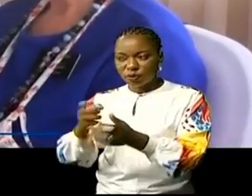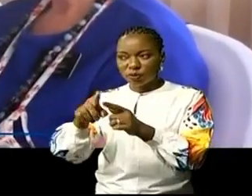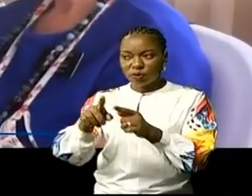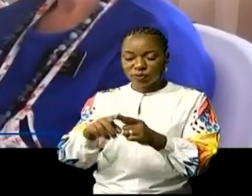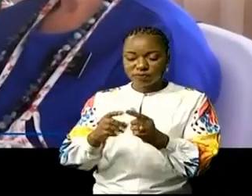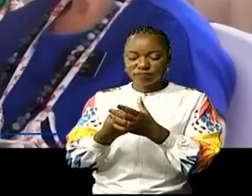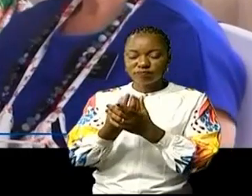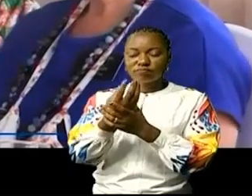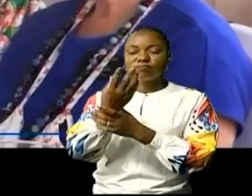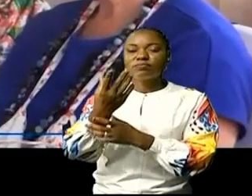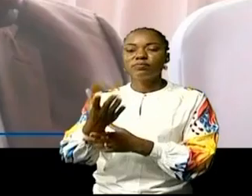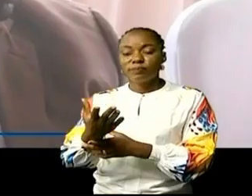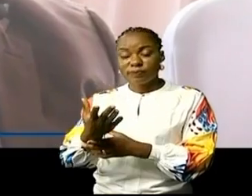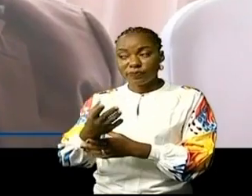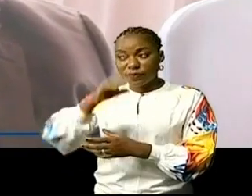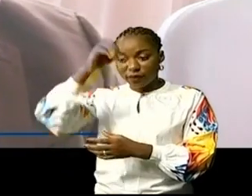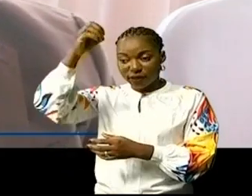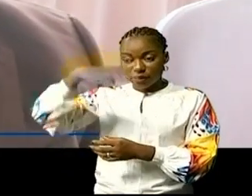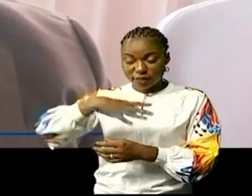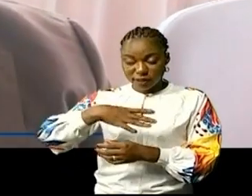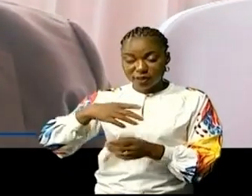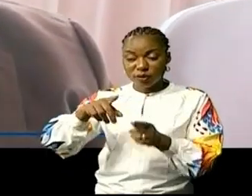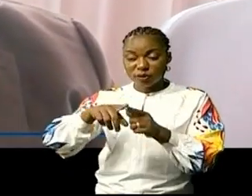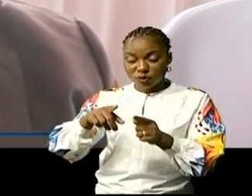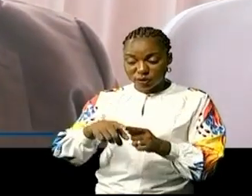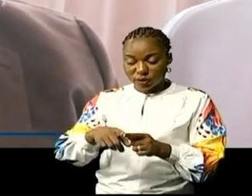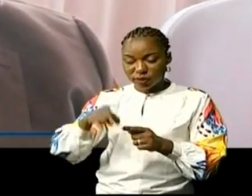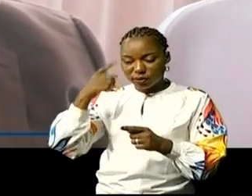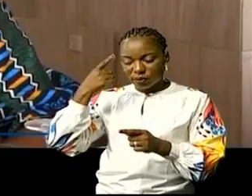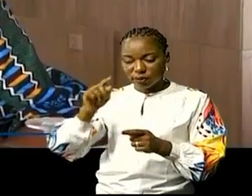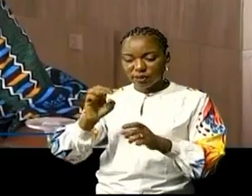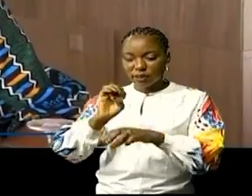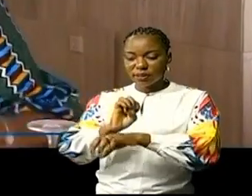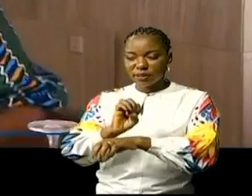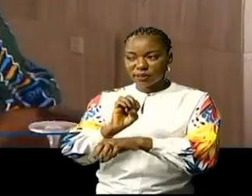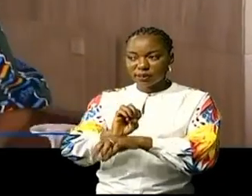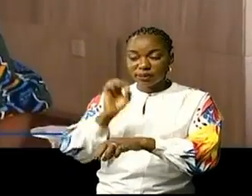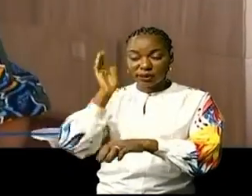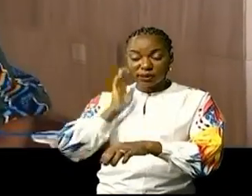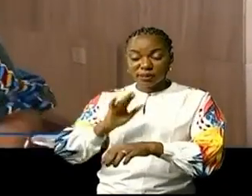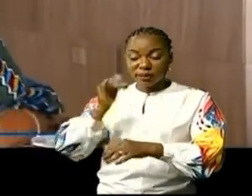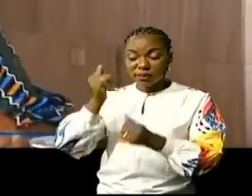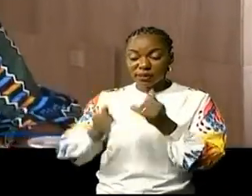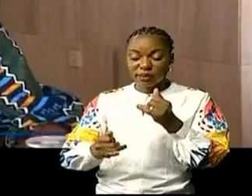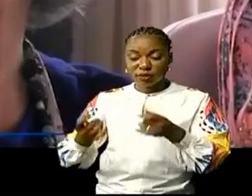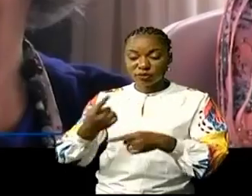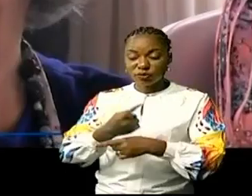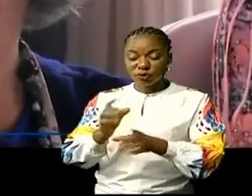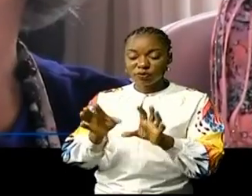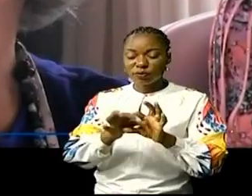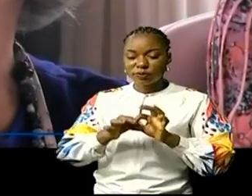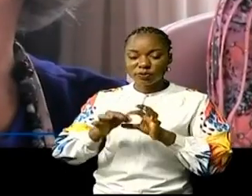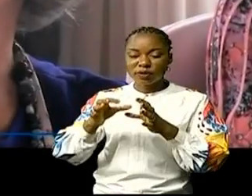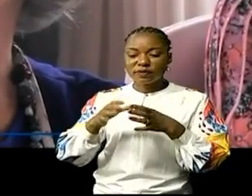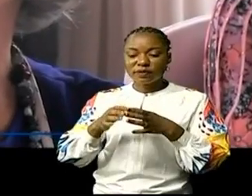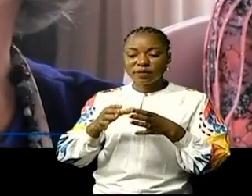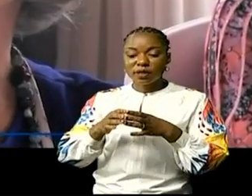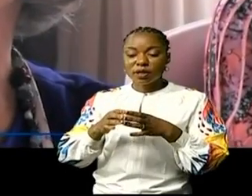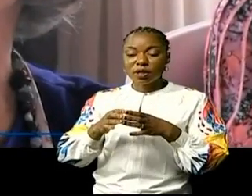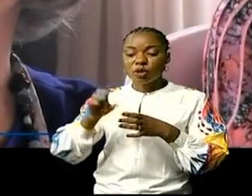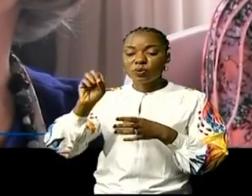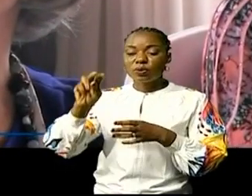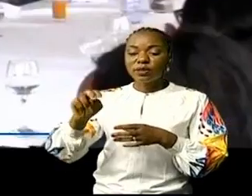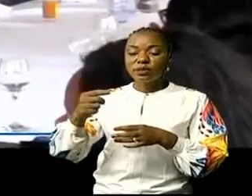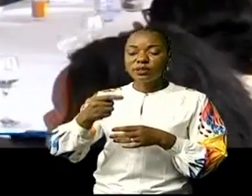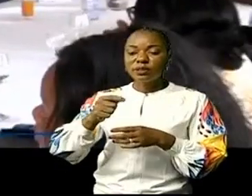naturelles locales pour assurer leurs moyens de subsistance. L'Église, saint des derniers jours, en collaboration avec l'ONG Sans les Femmes, et les femmes